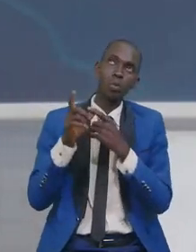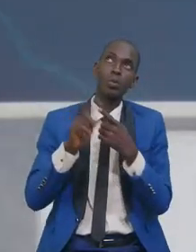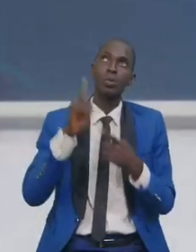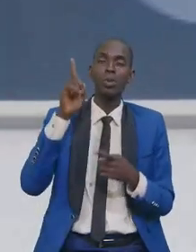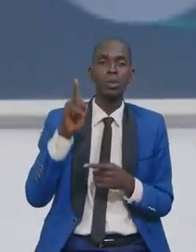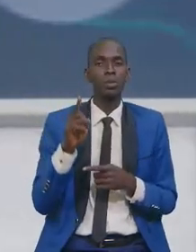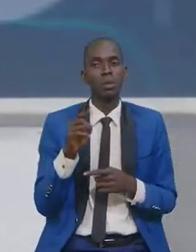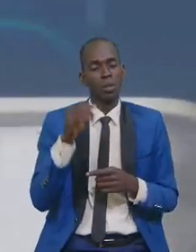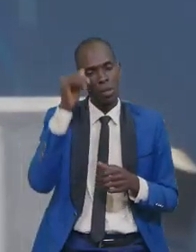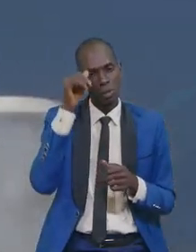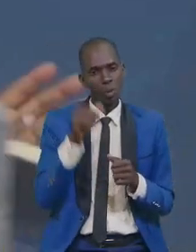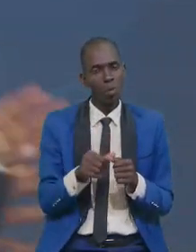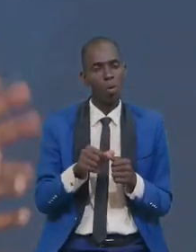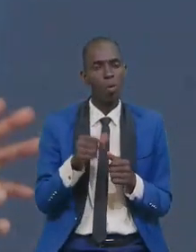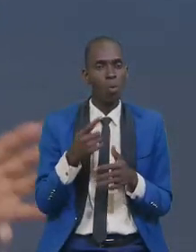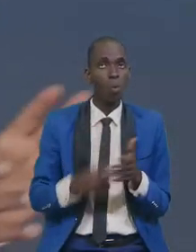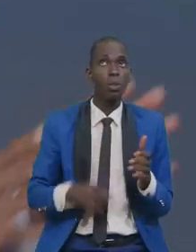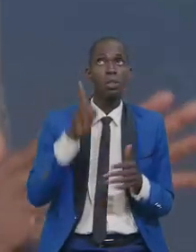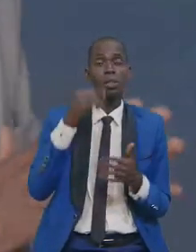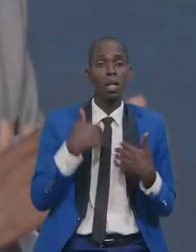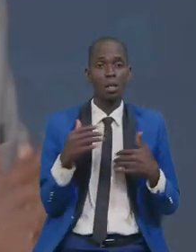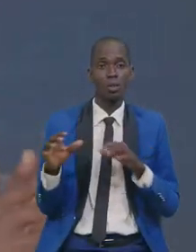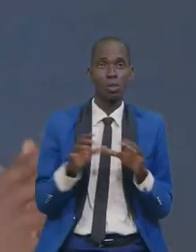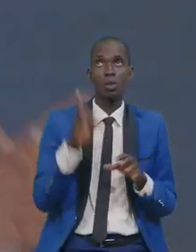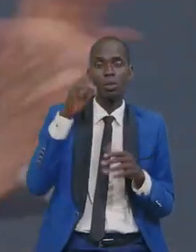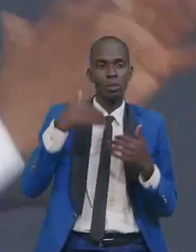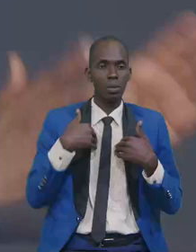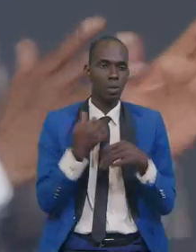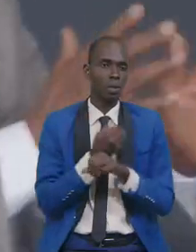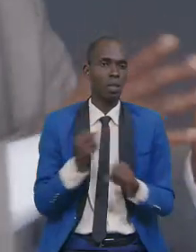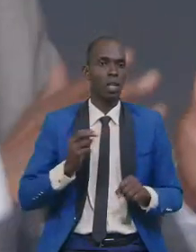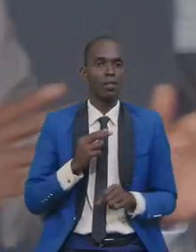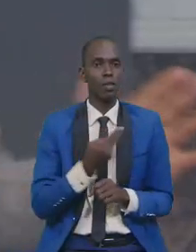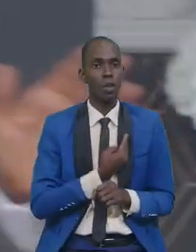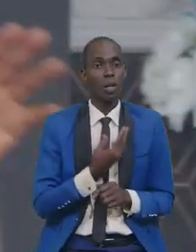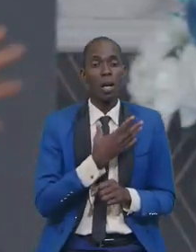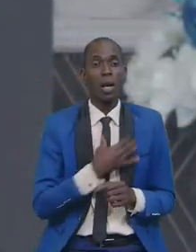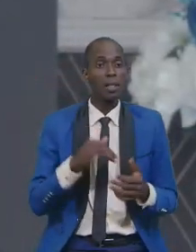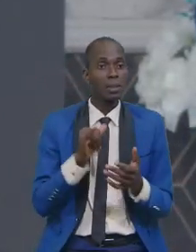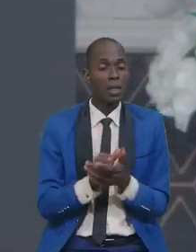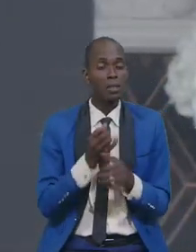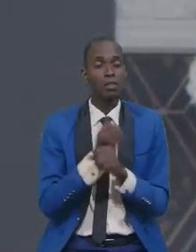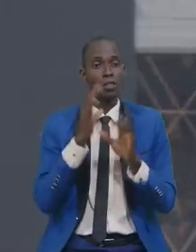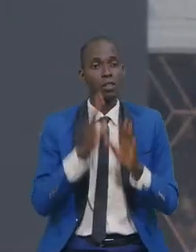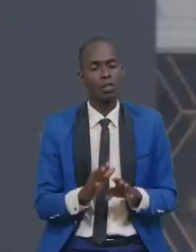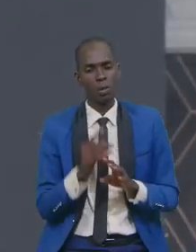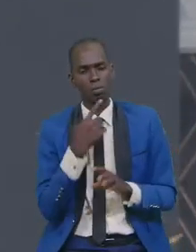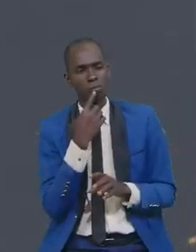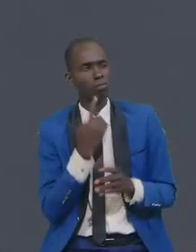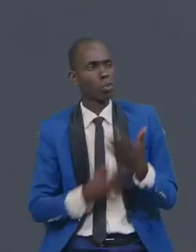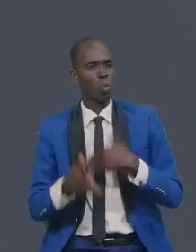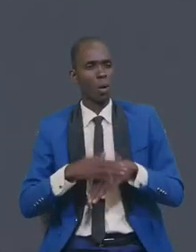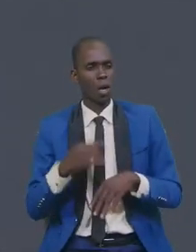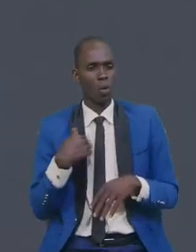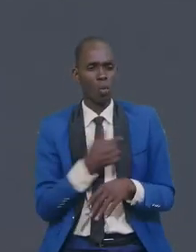lui. Rappelez-vous ce qu'il a fait. Il nous a sauvés et ce sauvé a dit,